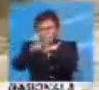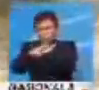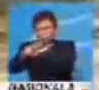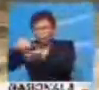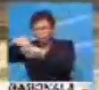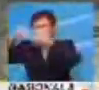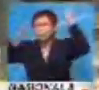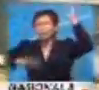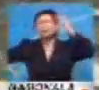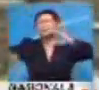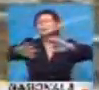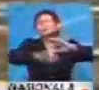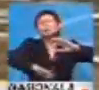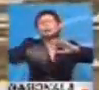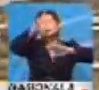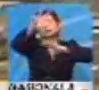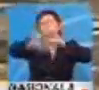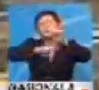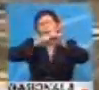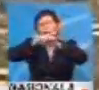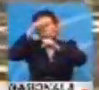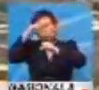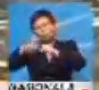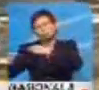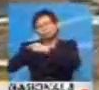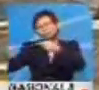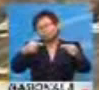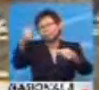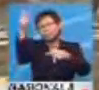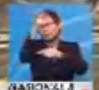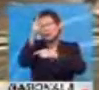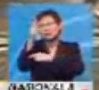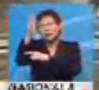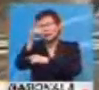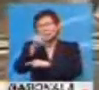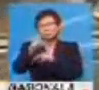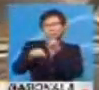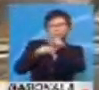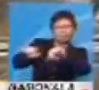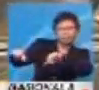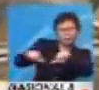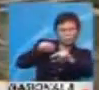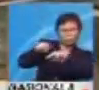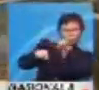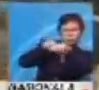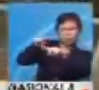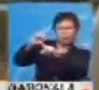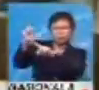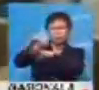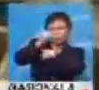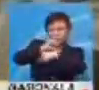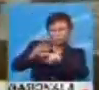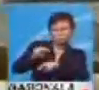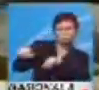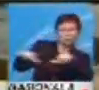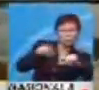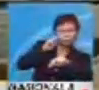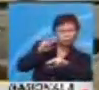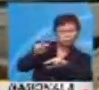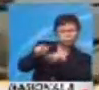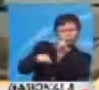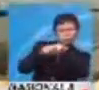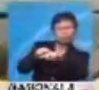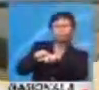di Malaysia sekurang-kurangnya selama 3 tahun untuk layak bertanding kerajaan juga akan memantau activity activity kesatuan kerja bagi